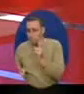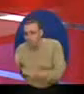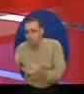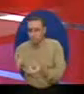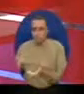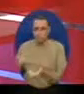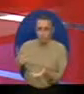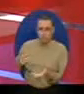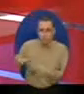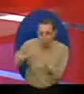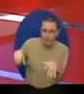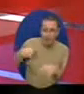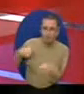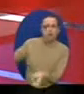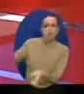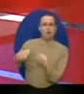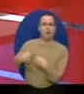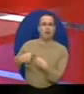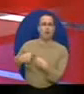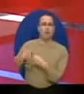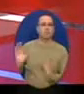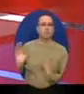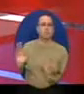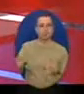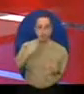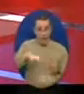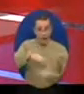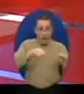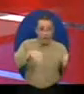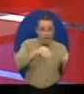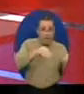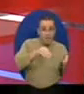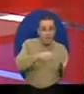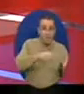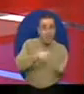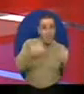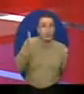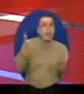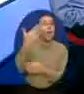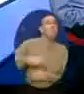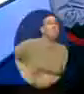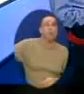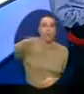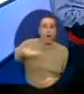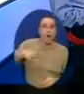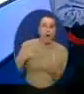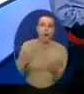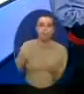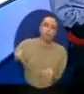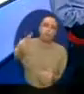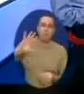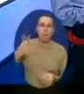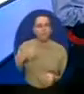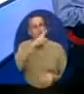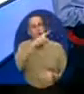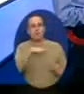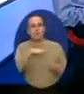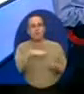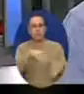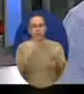סופרים, הנגב מניב למדינה יותר משהמדינה נותנת לנגב. מקובלת עליך תפיסה